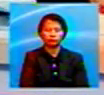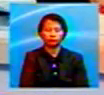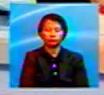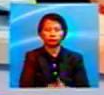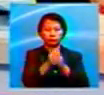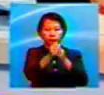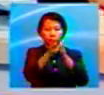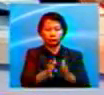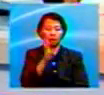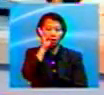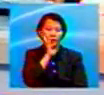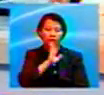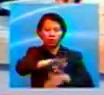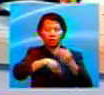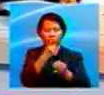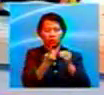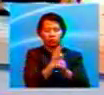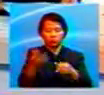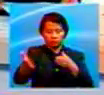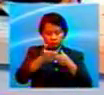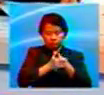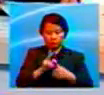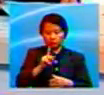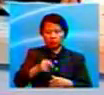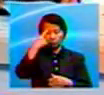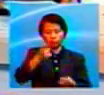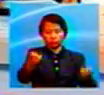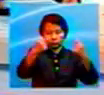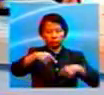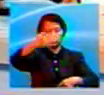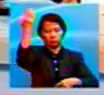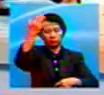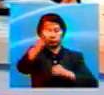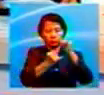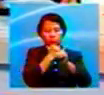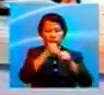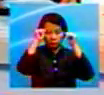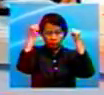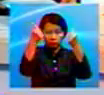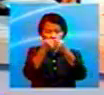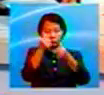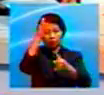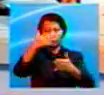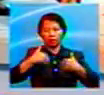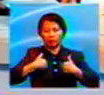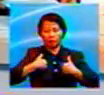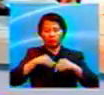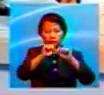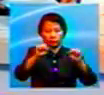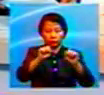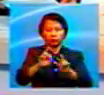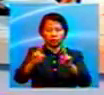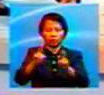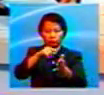Para pemimpin wanita dari seluruh dunia mula tiba di ibu negara bagi menghadiri seminar antarabangsa autism yang akan berlangsung Selasa dan Rabu